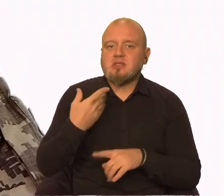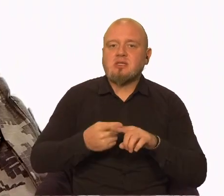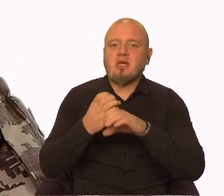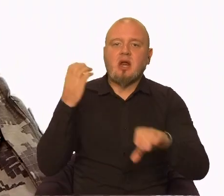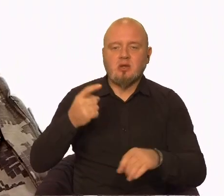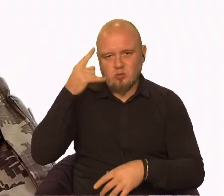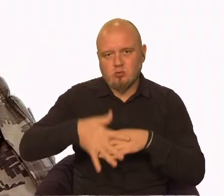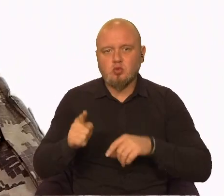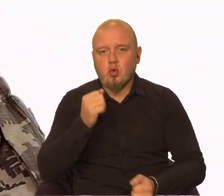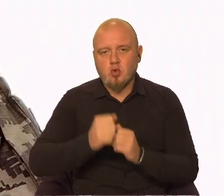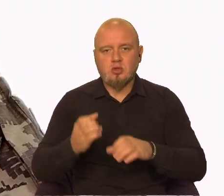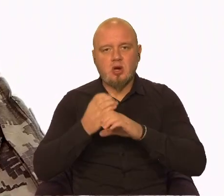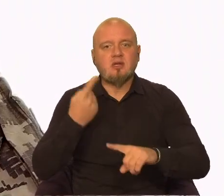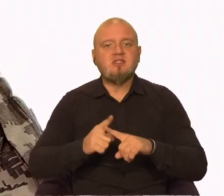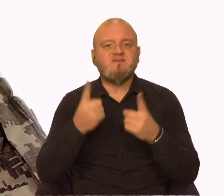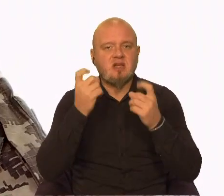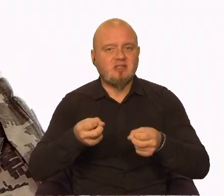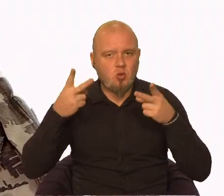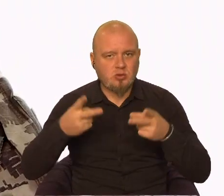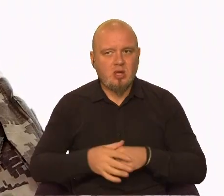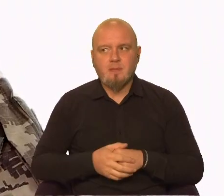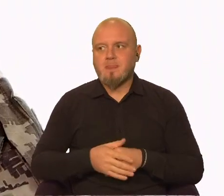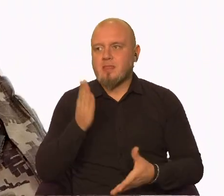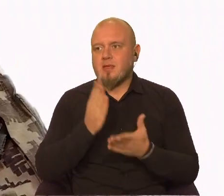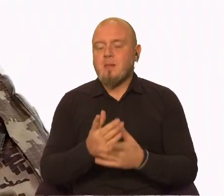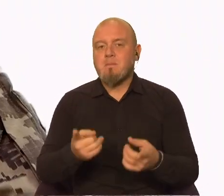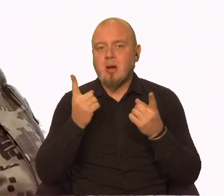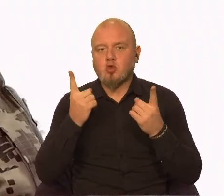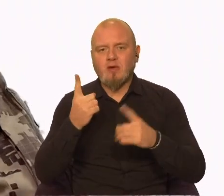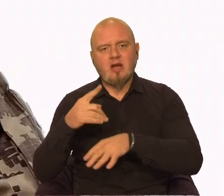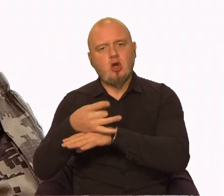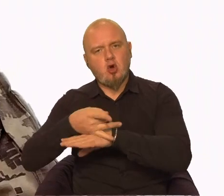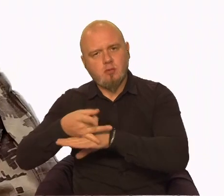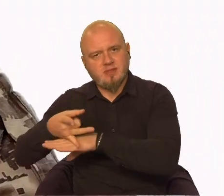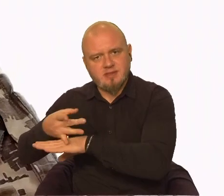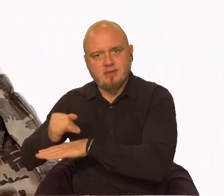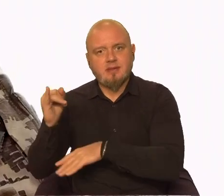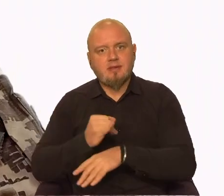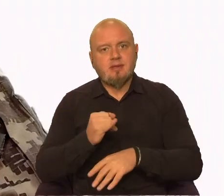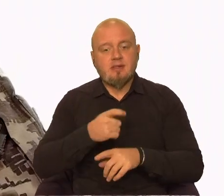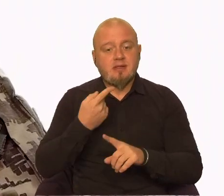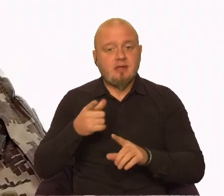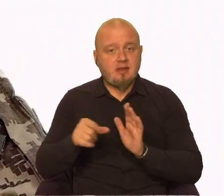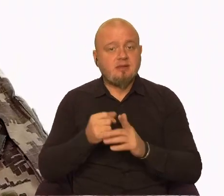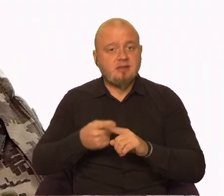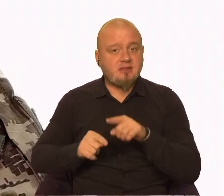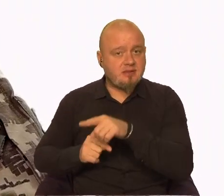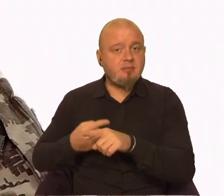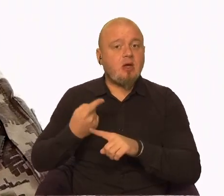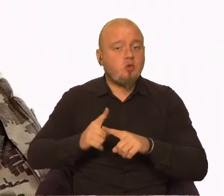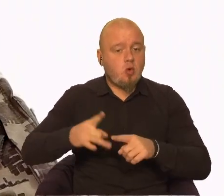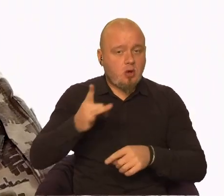ракет. Зрозуміло, що кожна ракета – це велика загроза. Є масований обстріл, і з ним цього разу